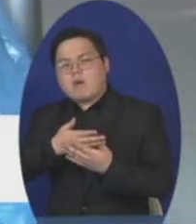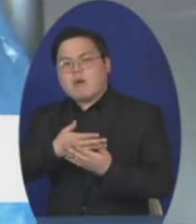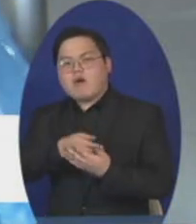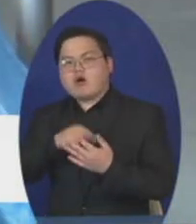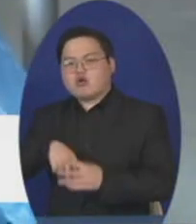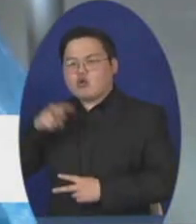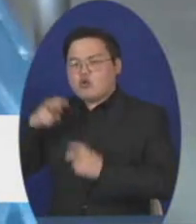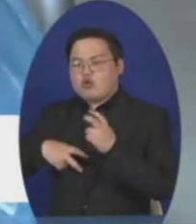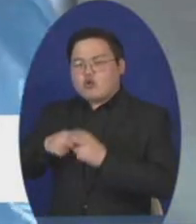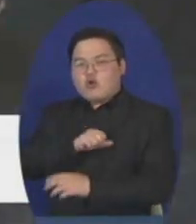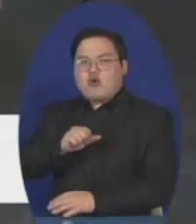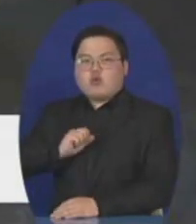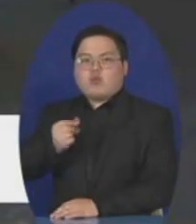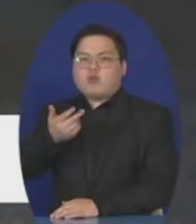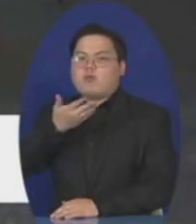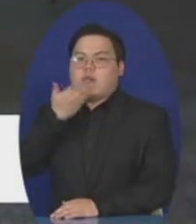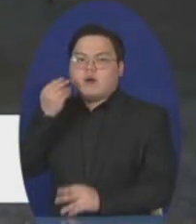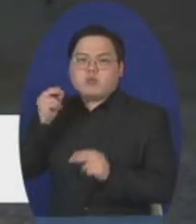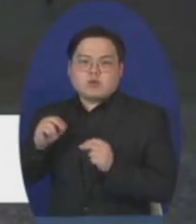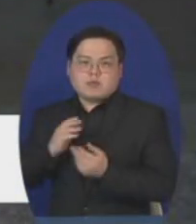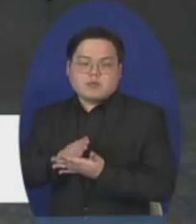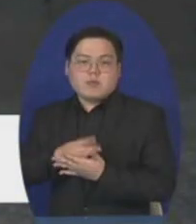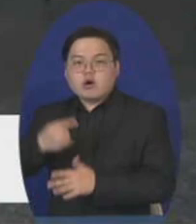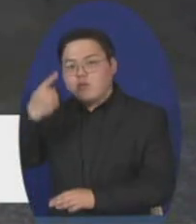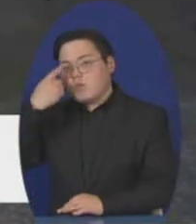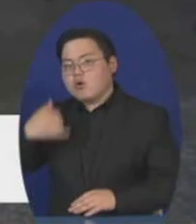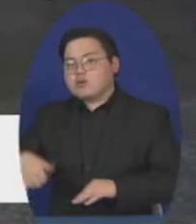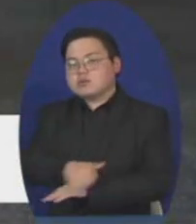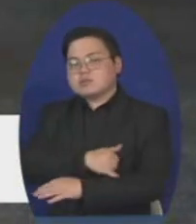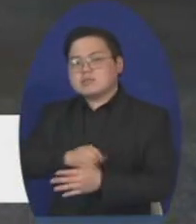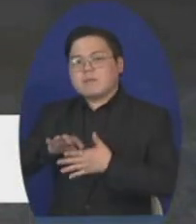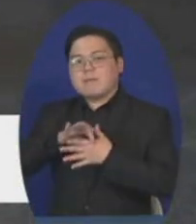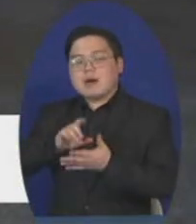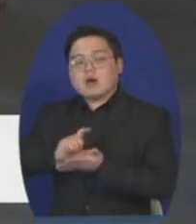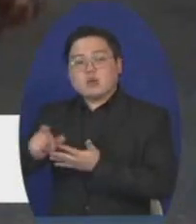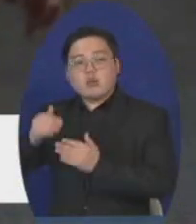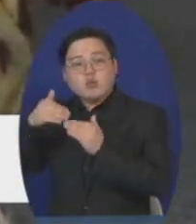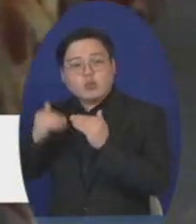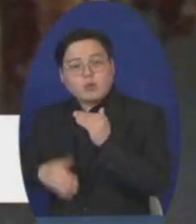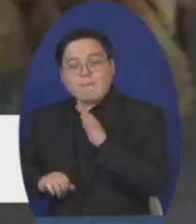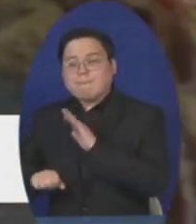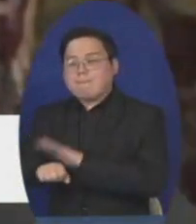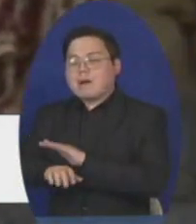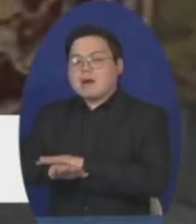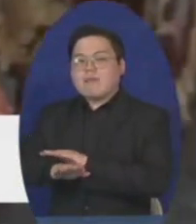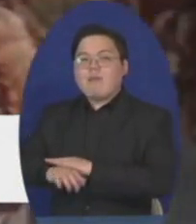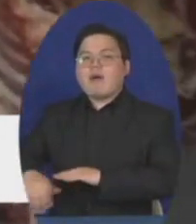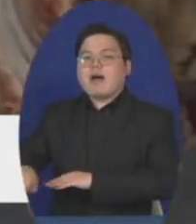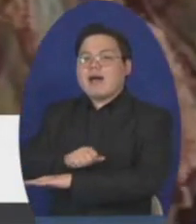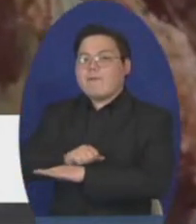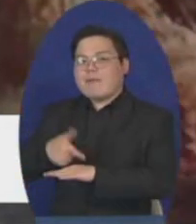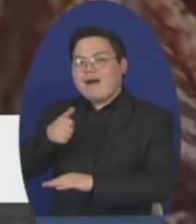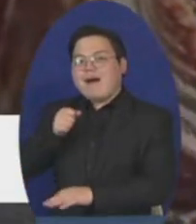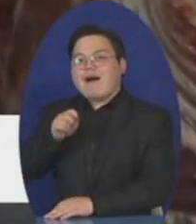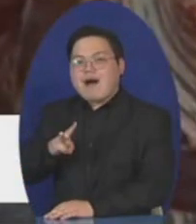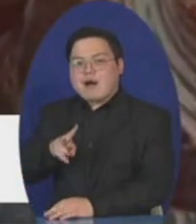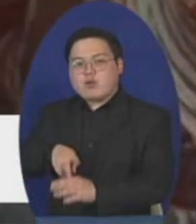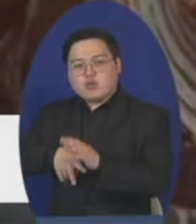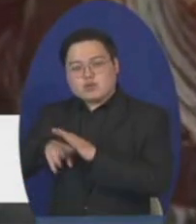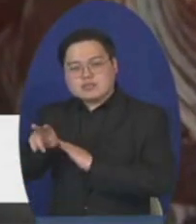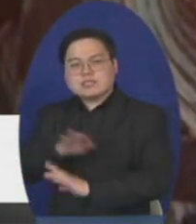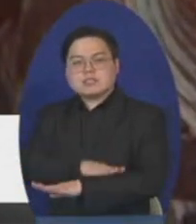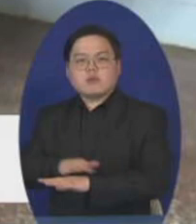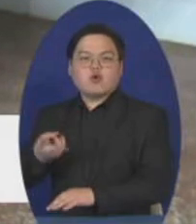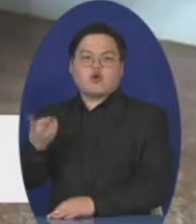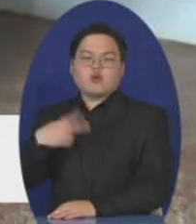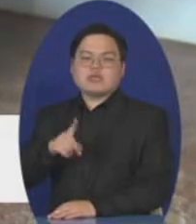үйлдвэрд өөрсдөө мөнгөгүй болцсон. Манай улс махны экспорт буурсантай холбогдуулаад мөн баруун аймагуд гантай байгаагаас үүдээд замын үдээр 1 сая